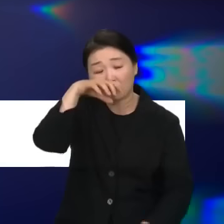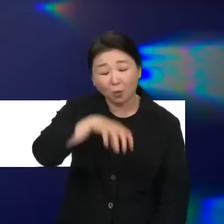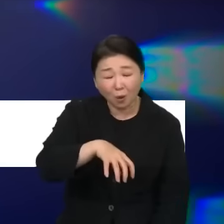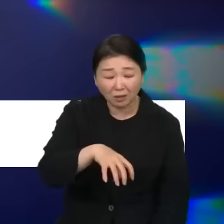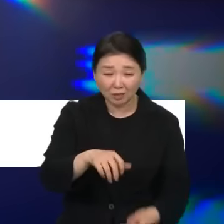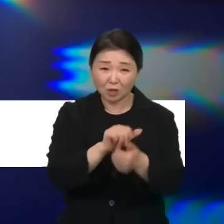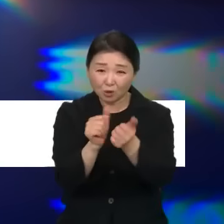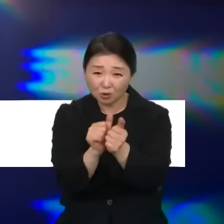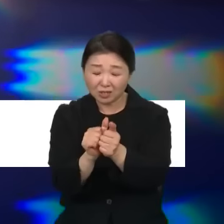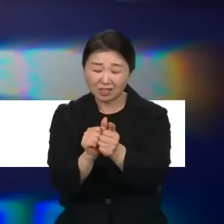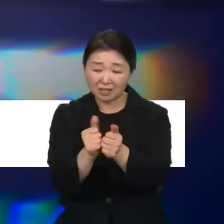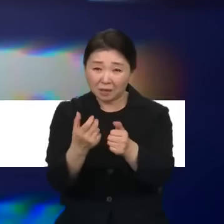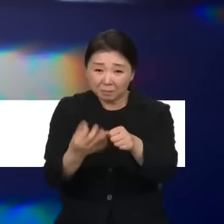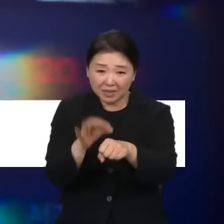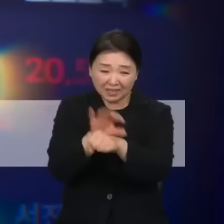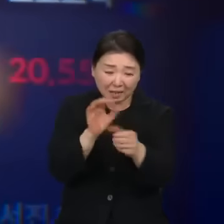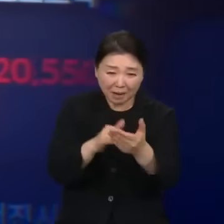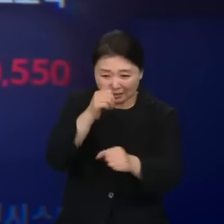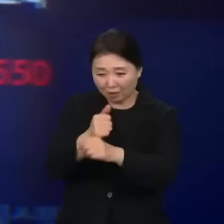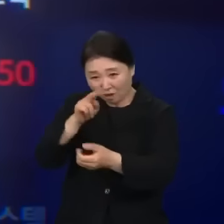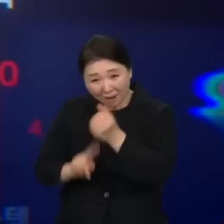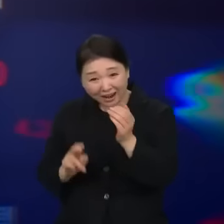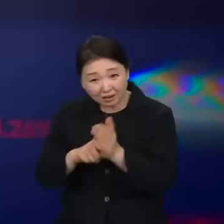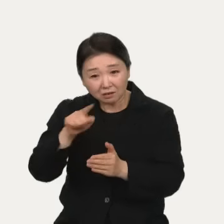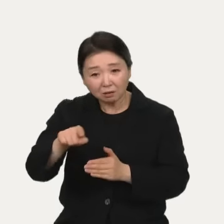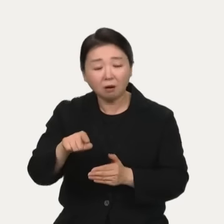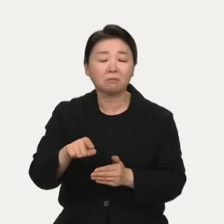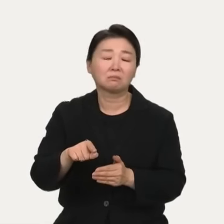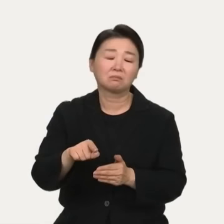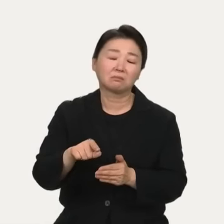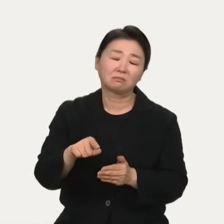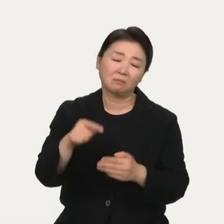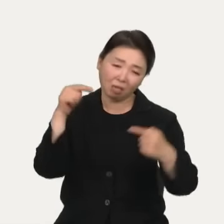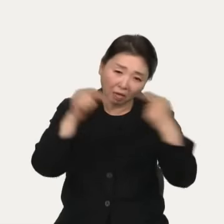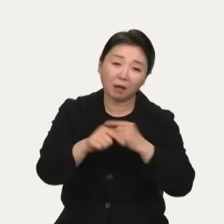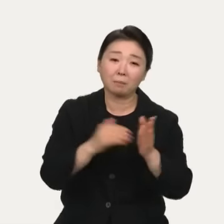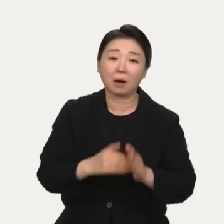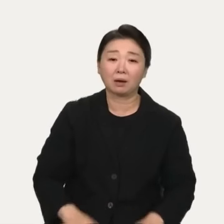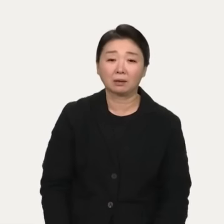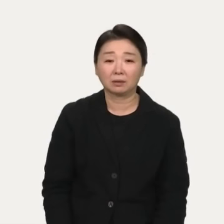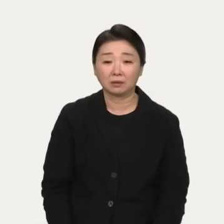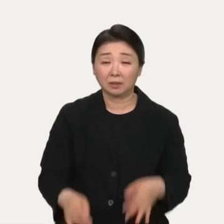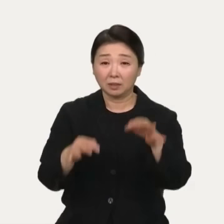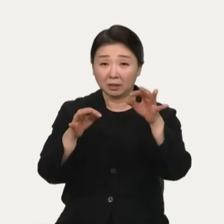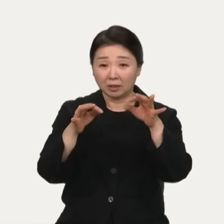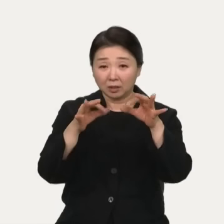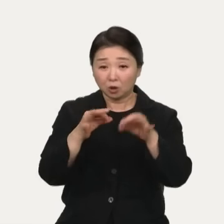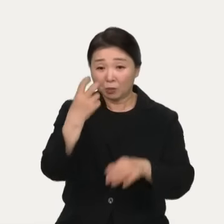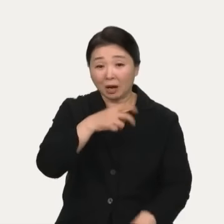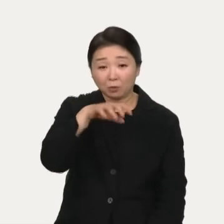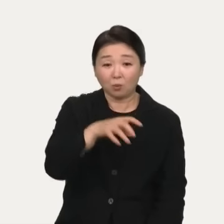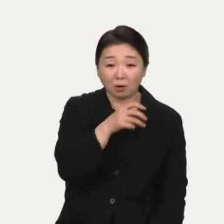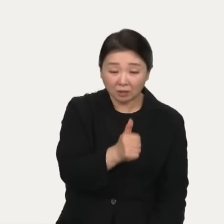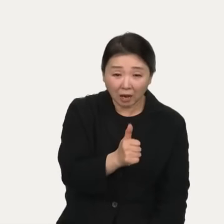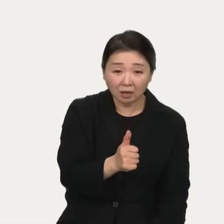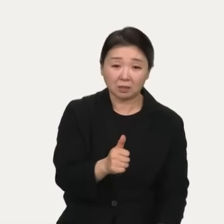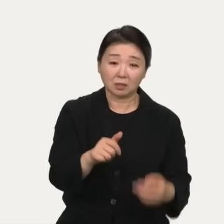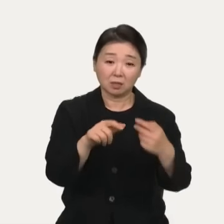재개 시점을 놓고 엇박자가 감지됐습니다. 이복현 금융감독원장은 지난 16일, 지난해 11월부터